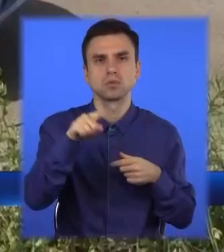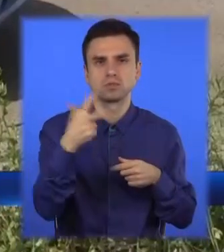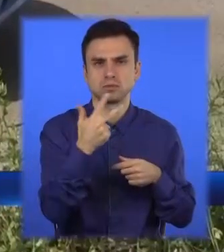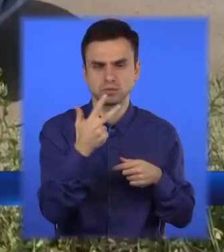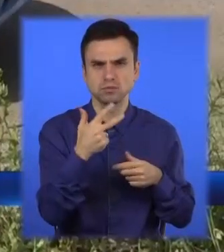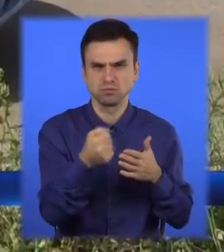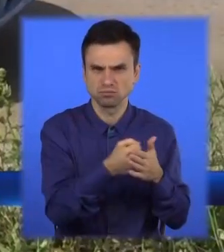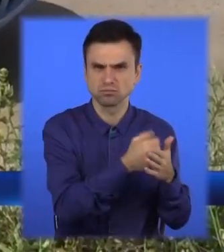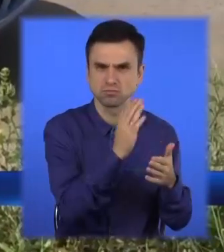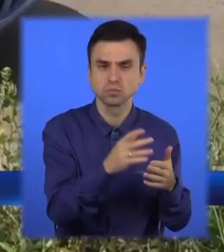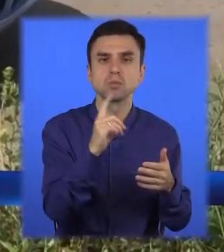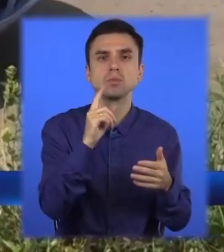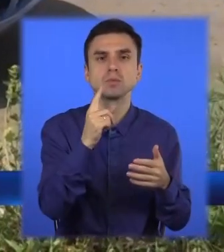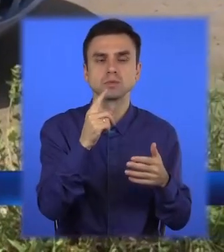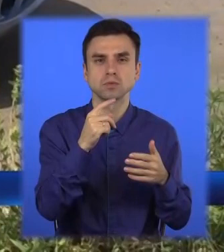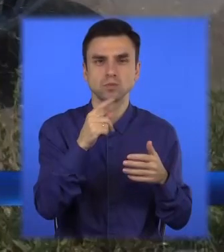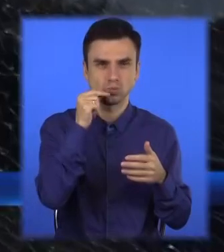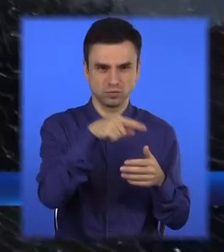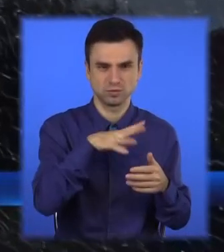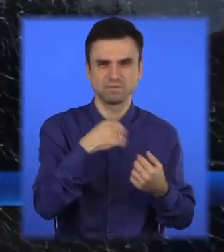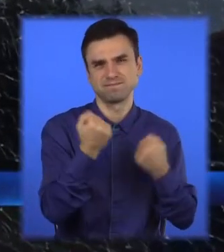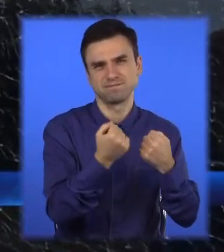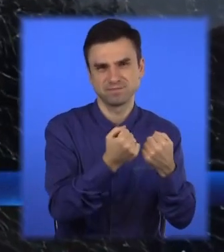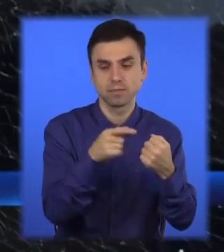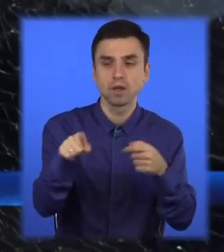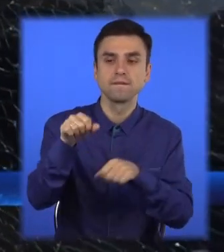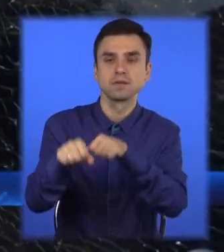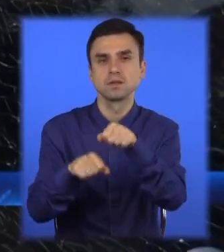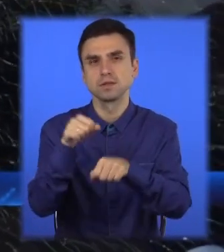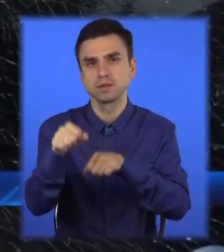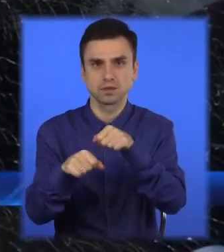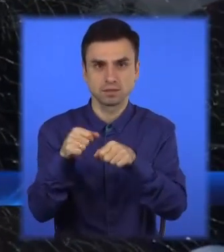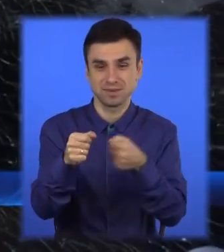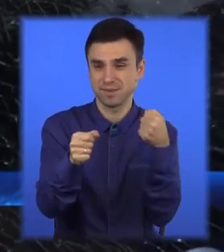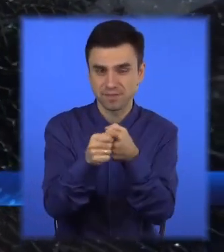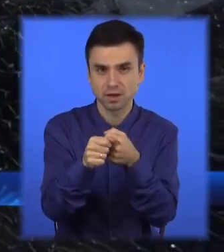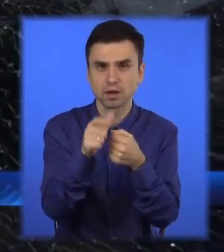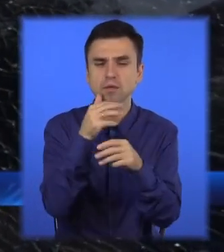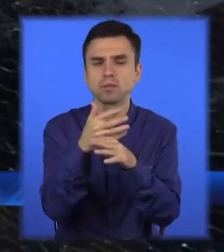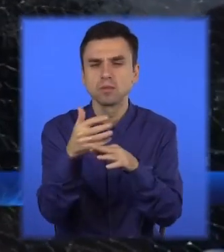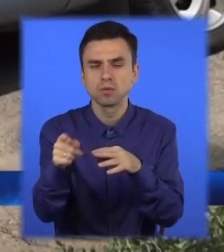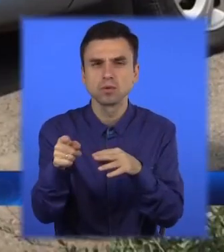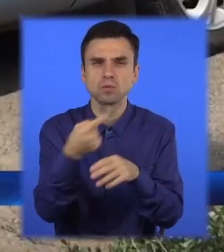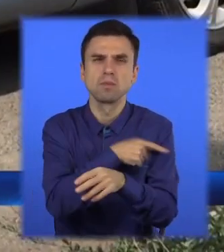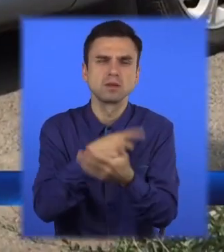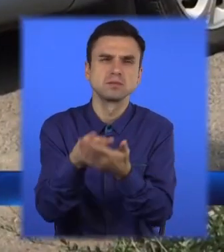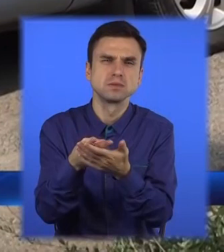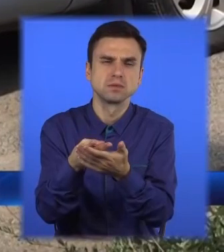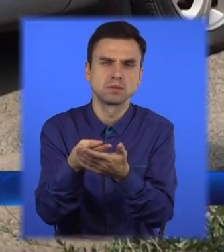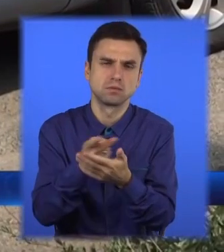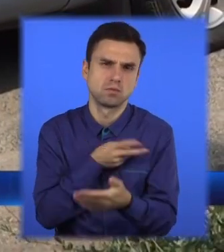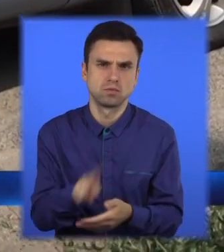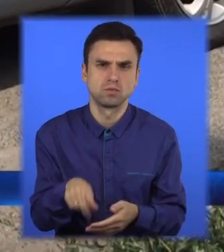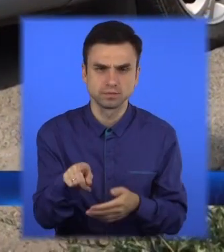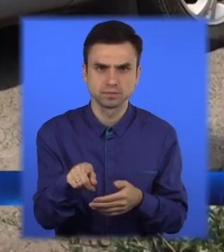він збив велосипедиста, який згодом помер від отриманих травм. Про це інформує прес-служба прокуратури Дніпропетровської області. Відомо, що